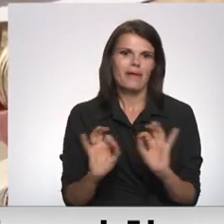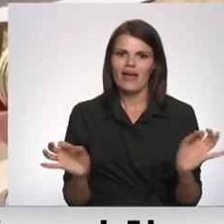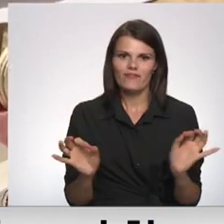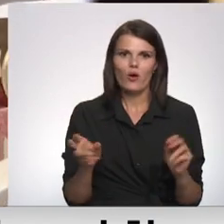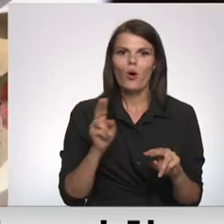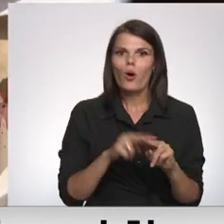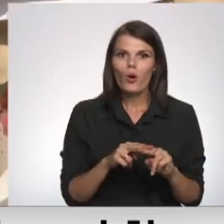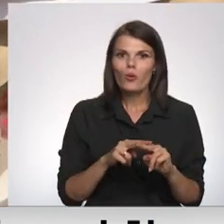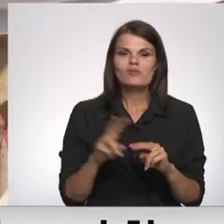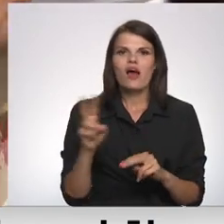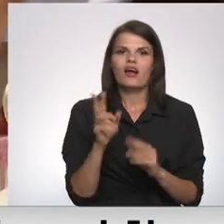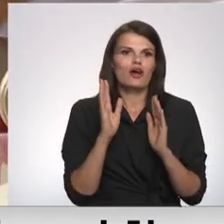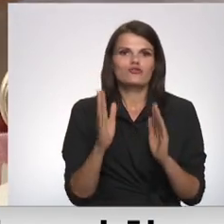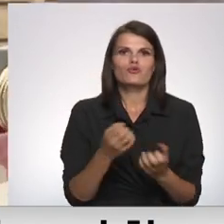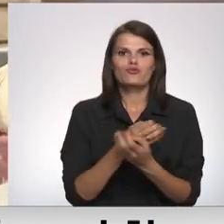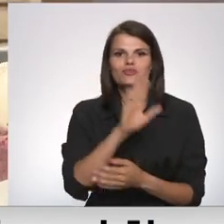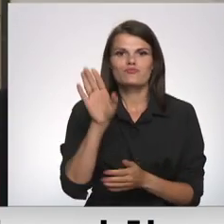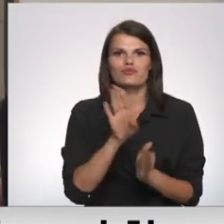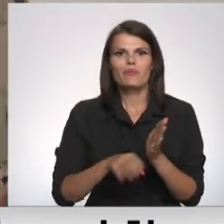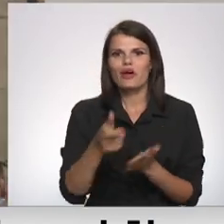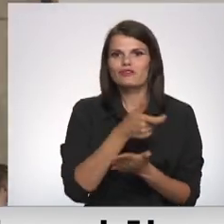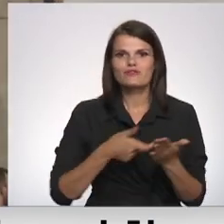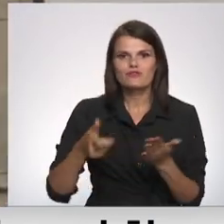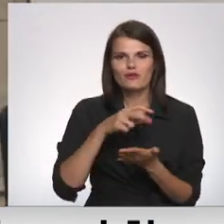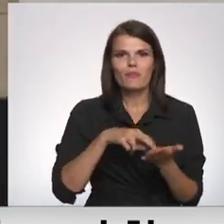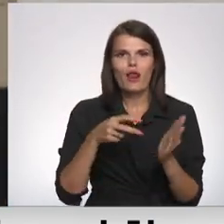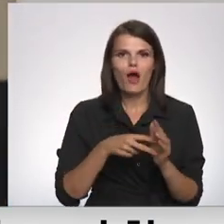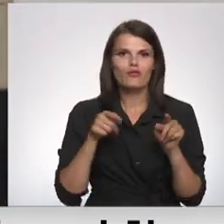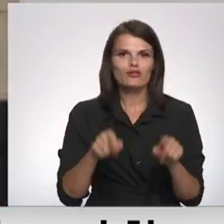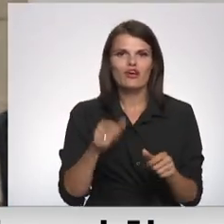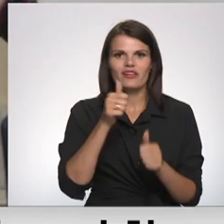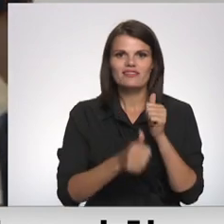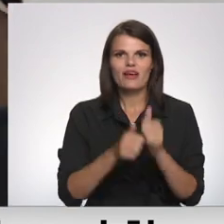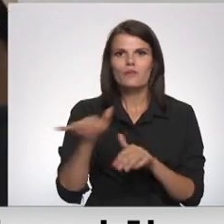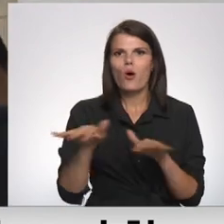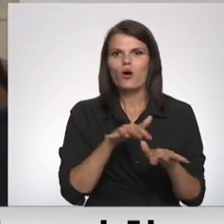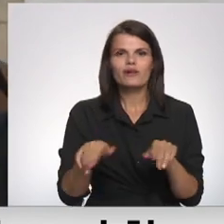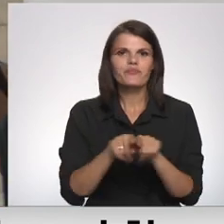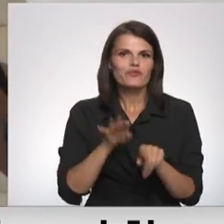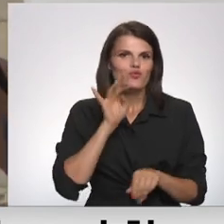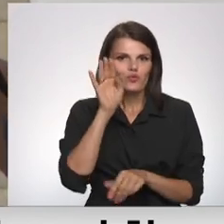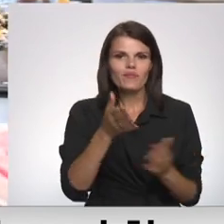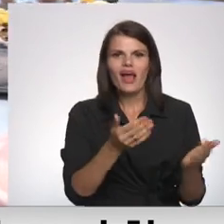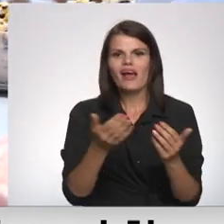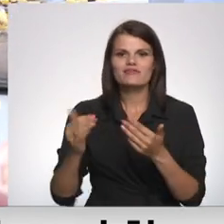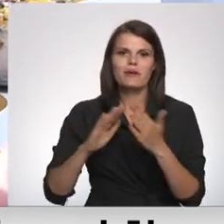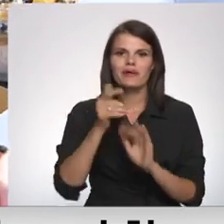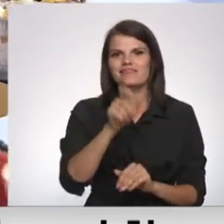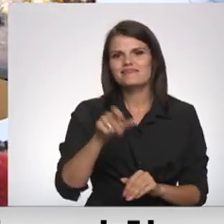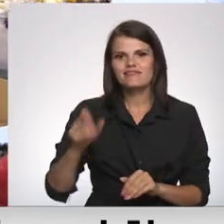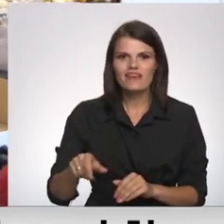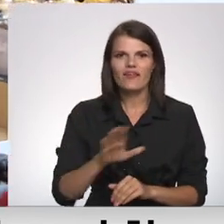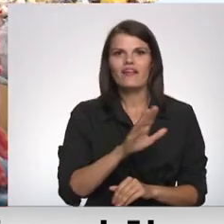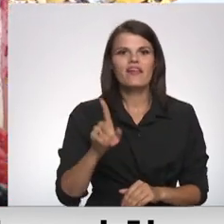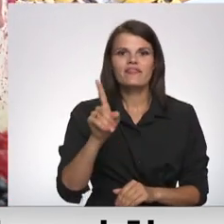Un kas gan būtu dzimšanas diena bez tortes? Plānot šādas sacensības rīkot arī turpmāk, aicinot pilsētniekus ne